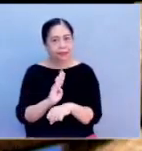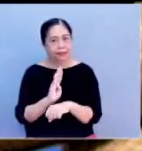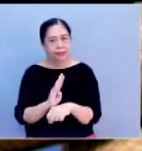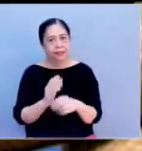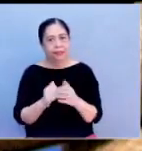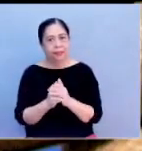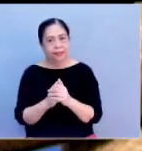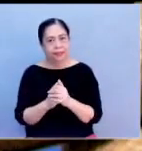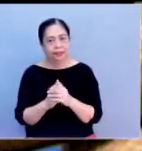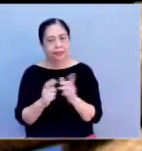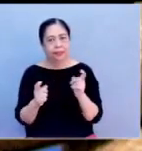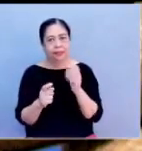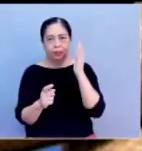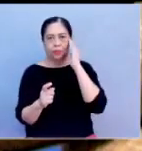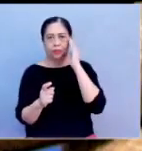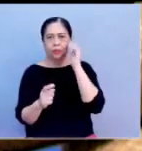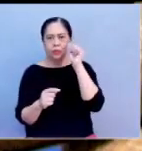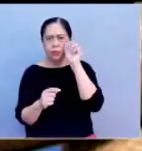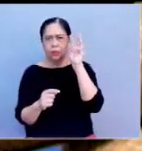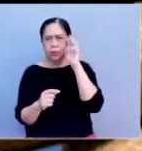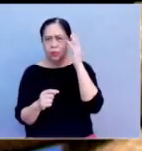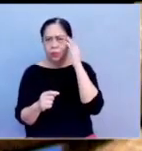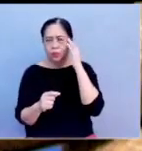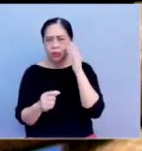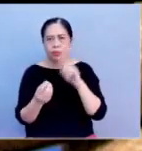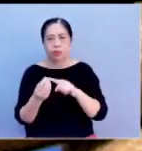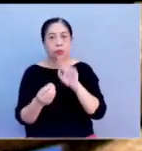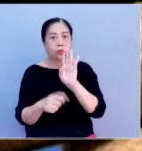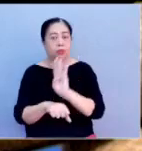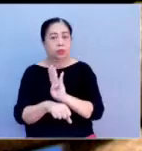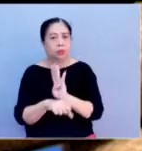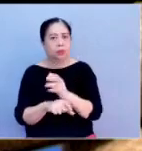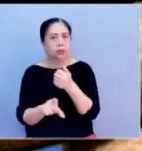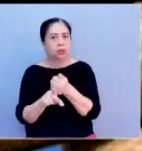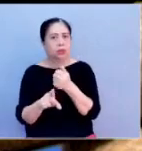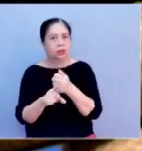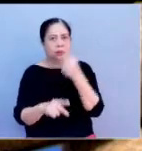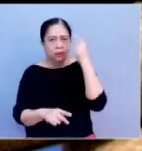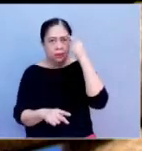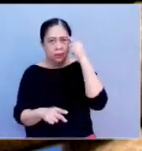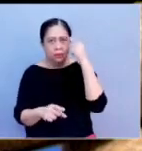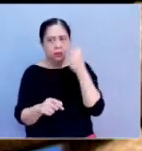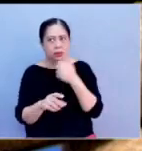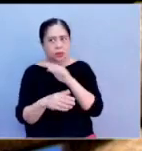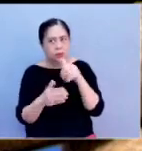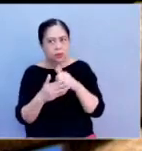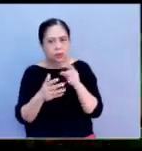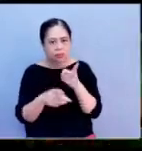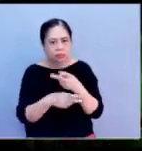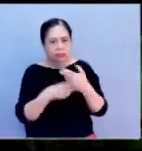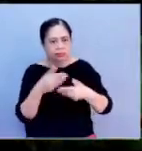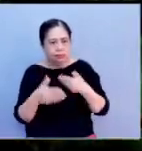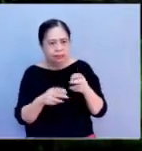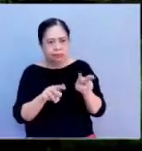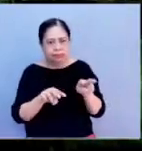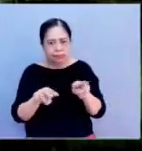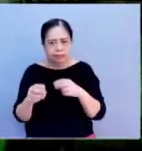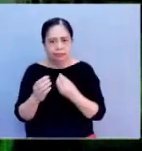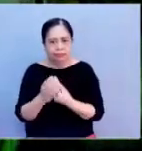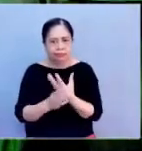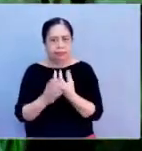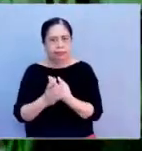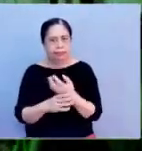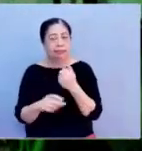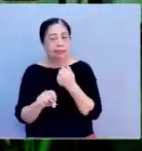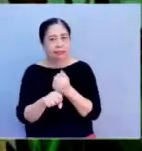malaki po yung kaalaman mo sa negosyo mo. Kasi ikaw ang magiging utak niyan eventually. Ikaw ang papatakbo niyan, ikaw ang papalago diyan. In short,